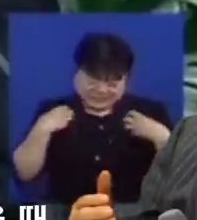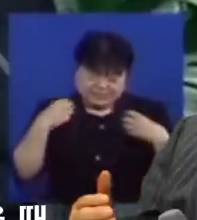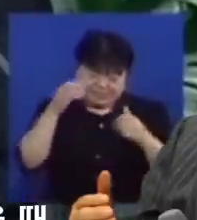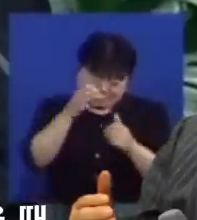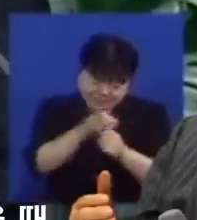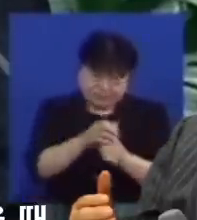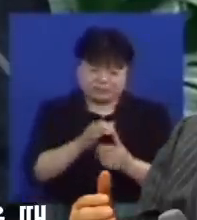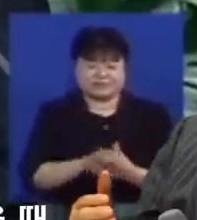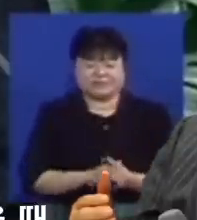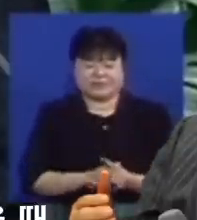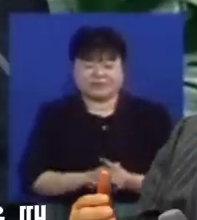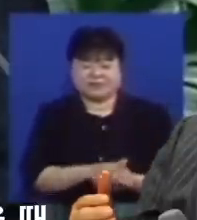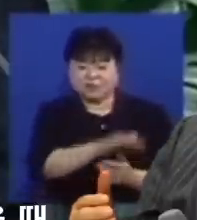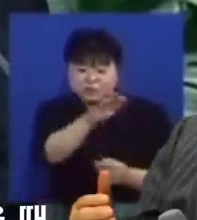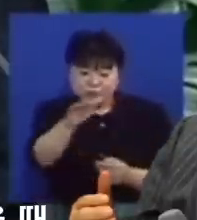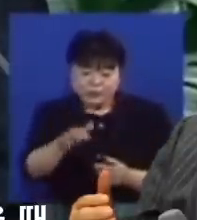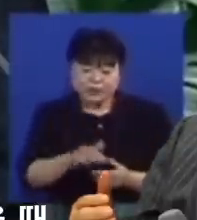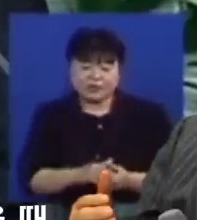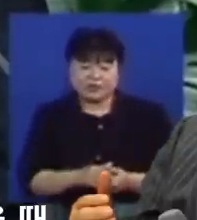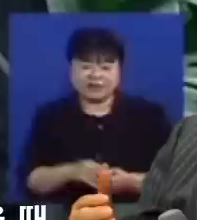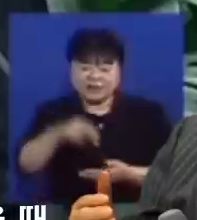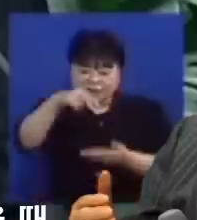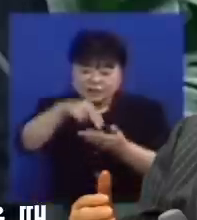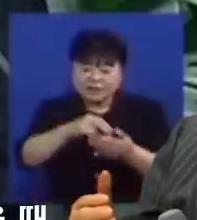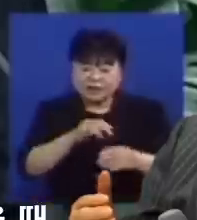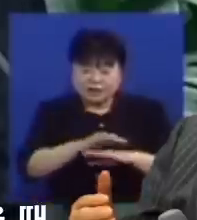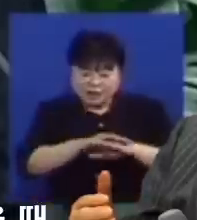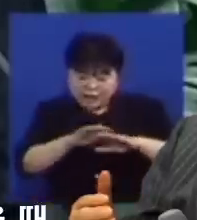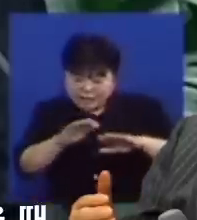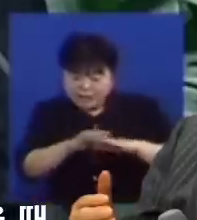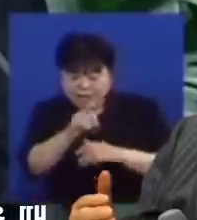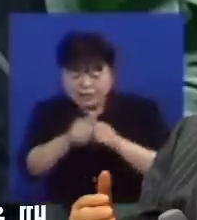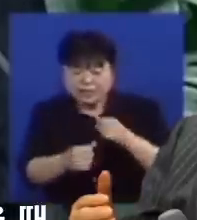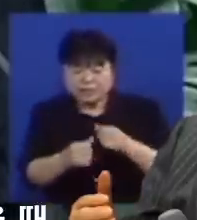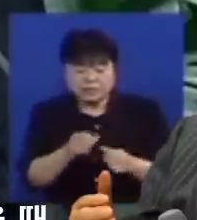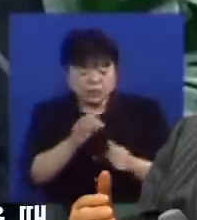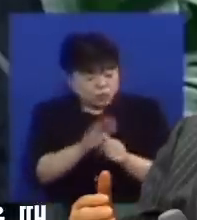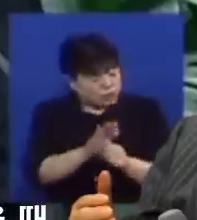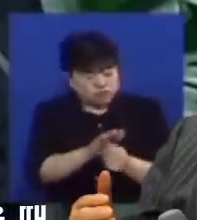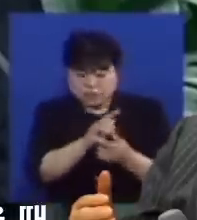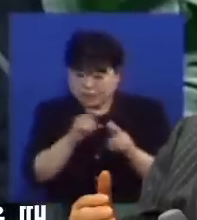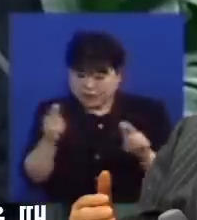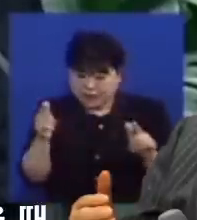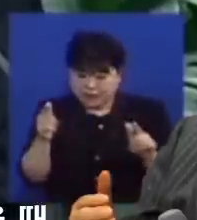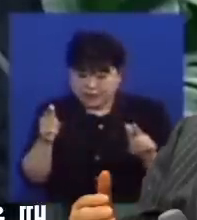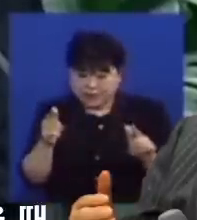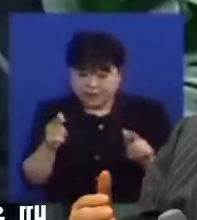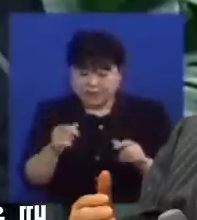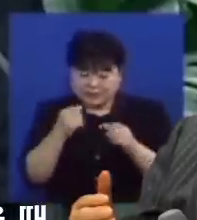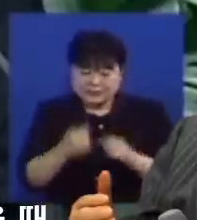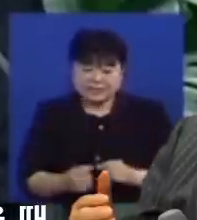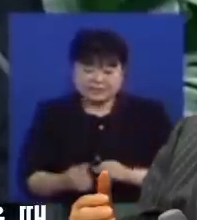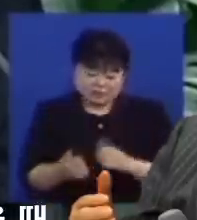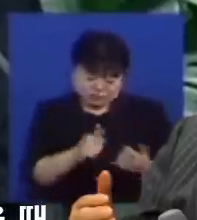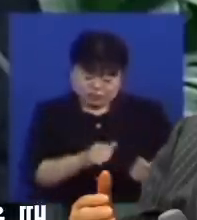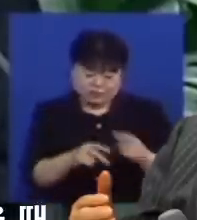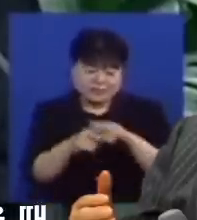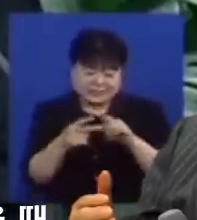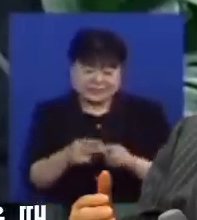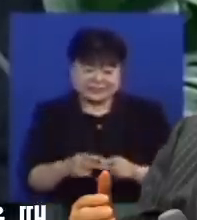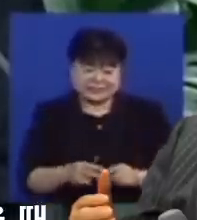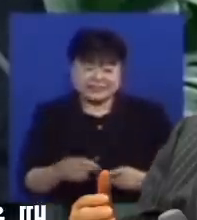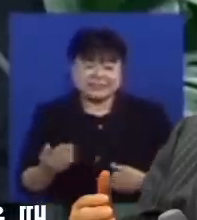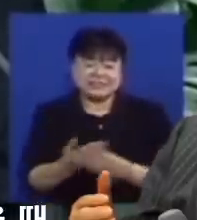않습니까? 우리가 일어나서 일을 해결하려고 하면 하나님이 책임지지 않습니다. 살든지 죽든지